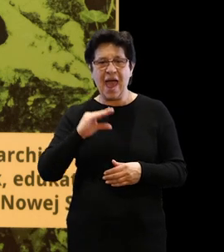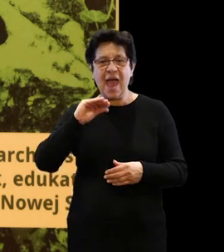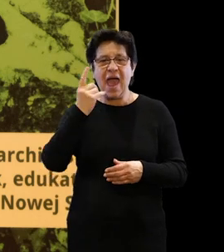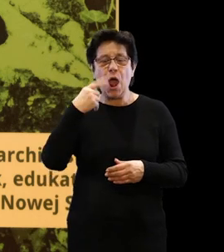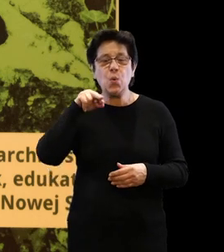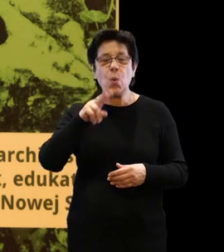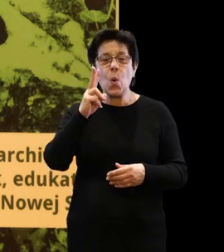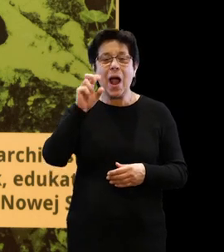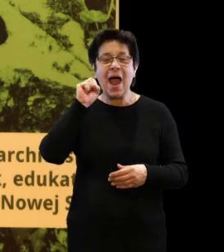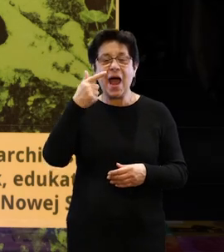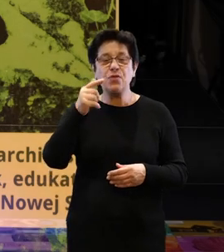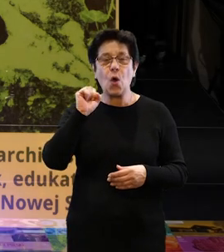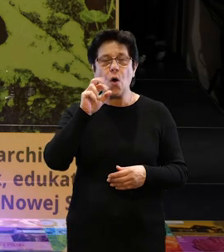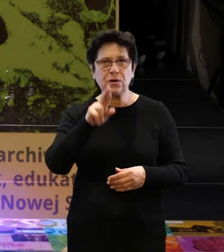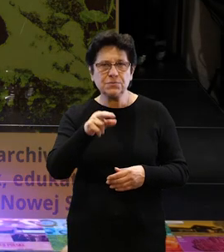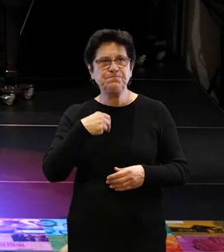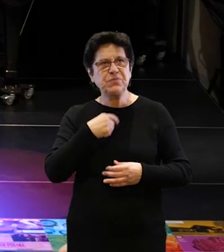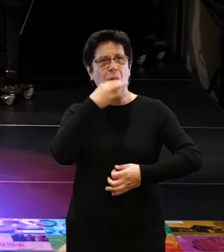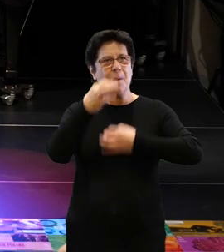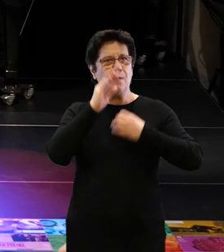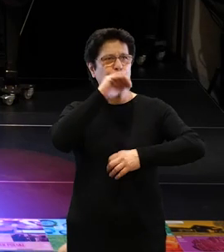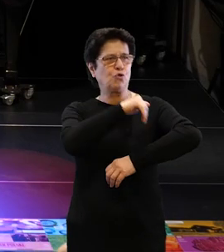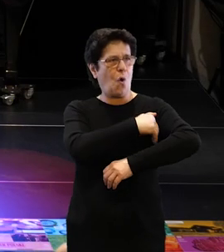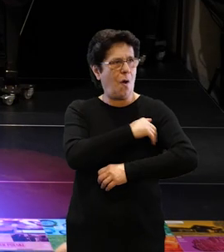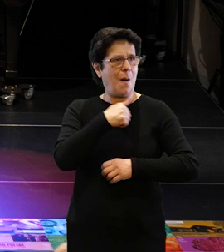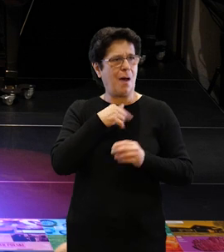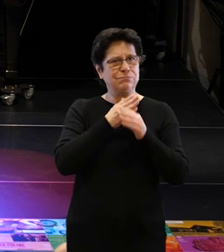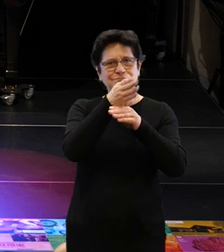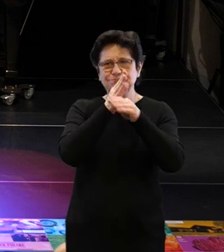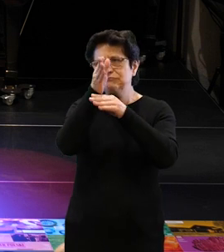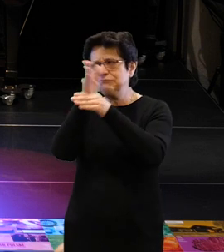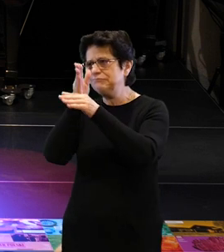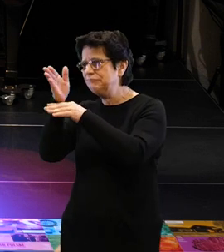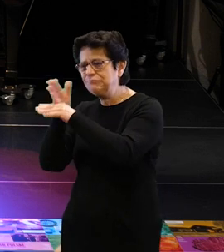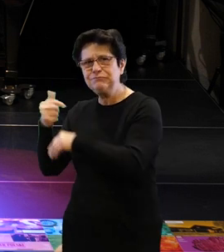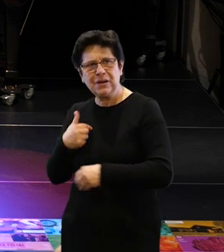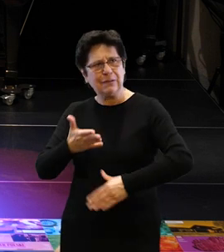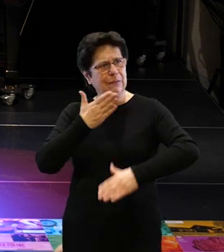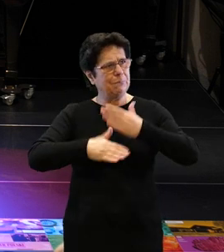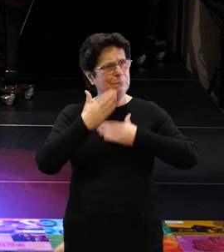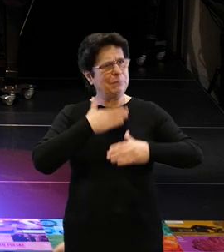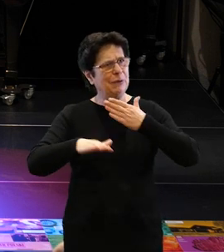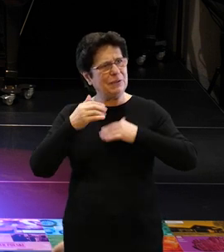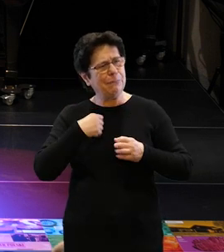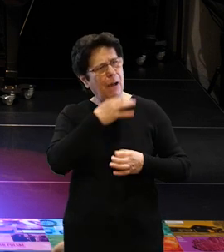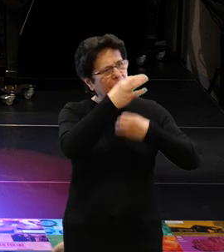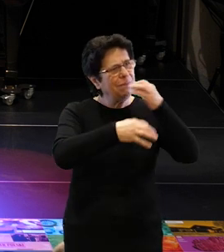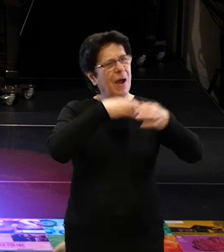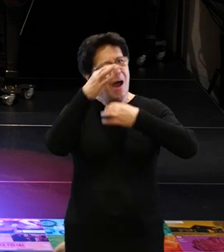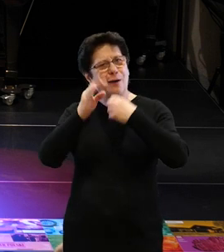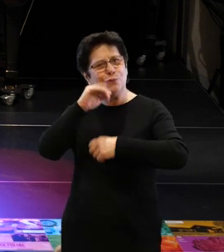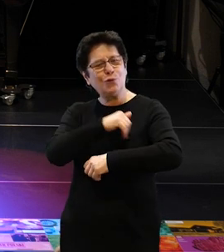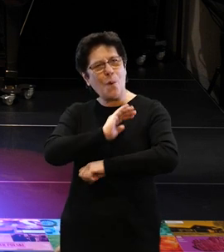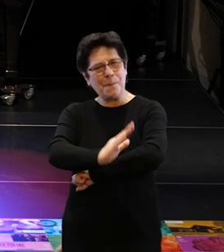dni chodzę po szkołach w leśnie i opowiadam właśnie o tej małej wystawie i Całkiem mi się ta robota edukatora podoba zresztą w